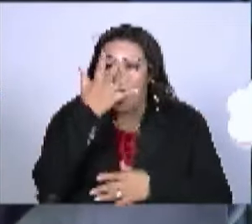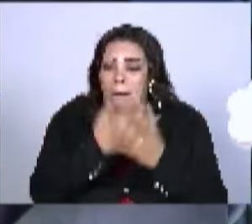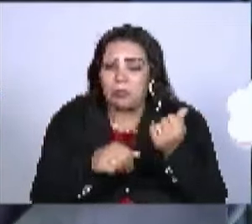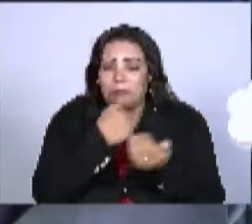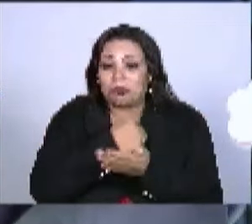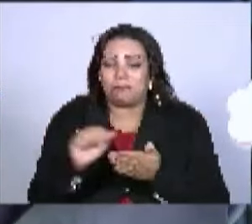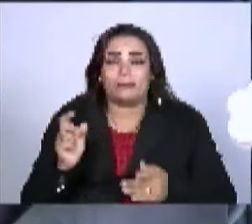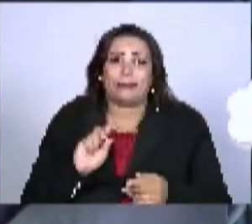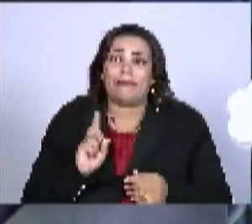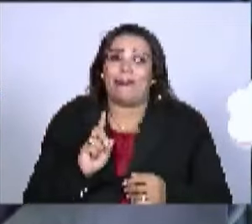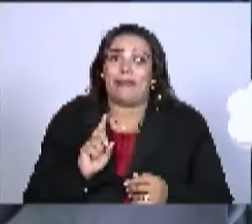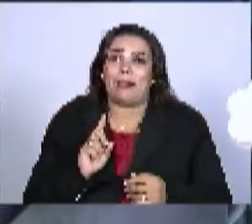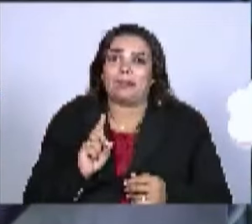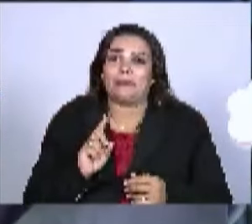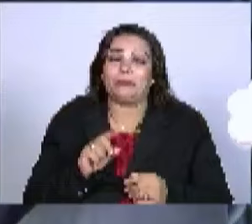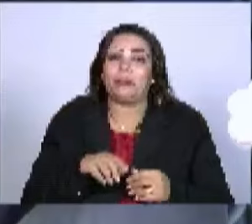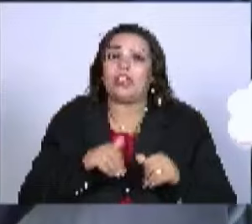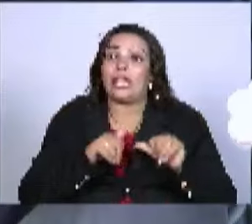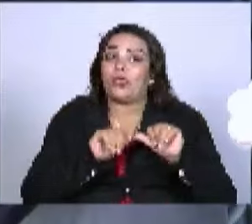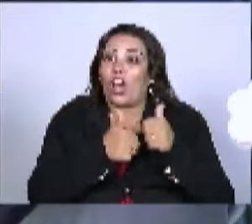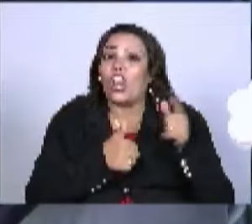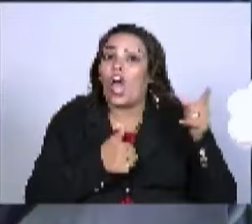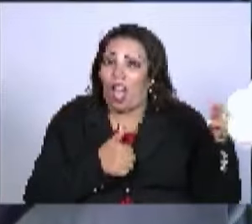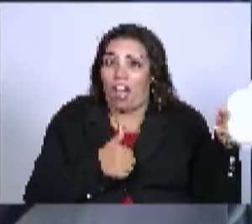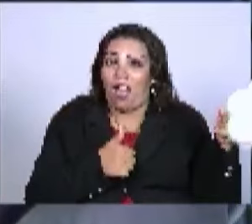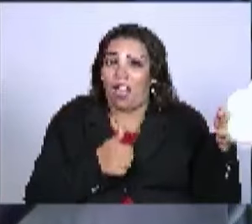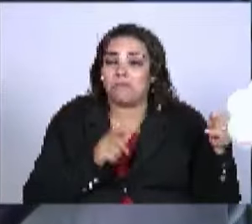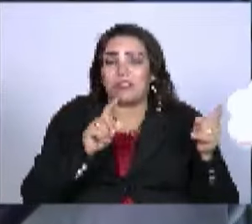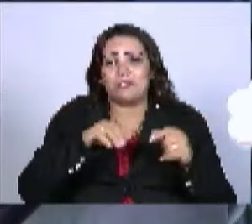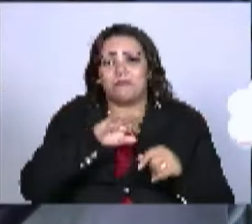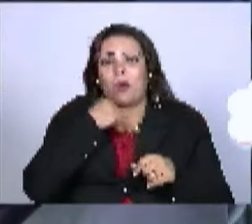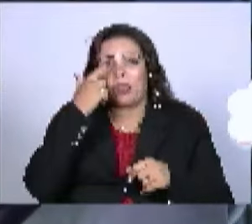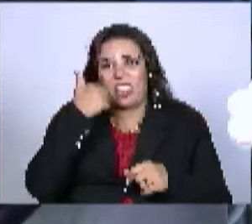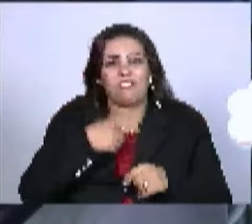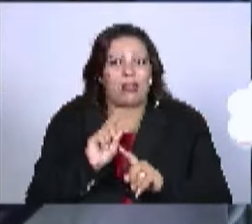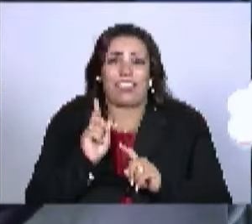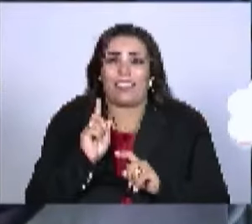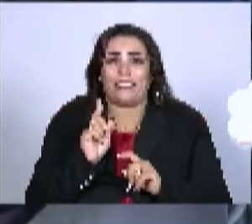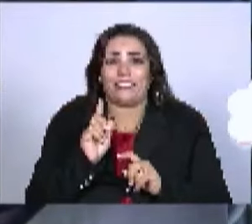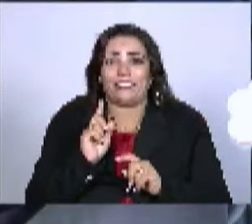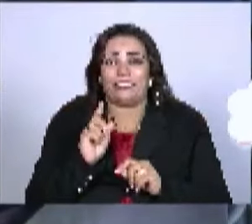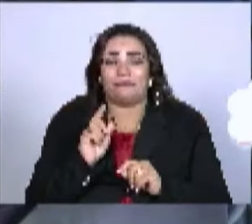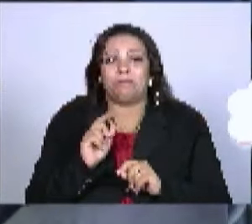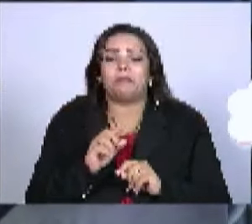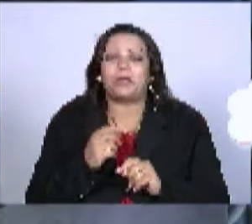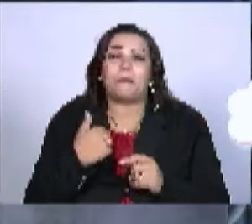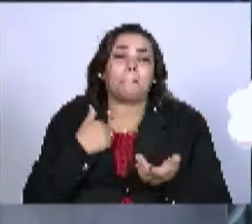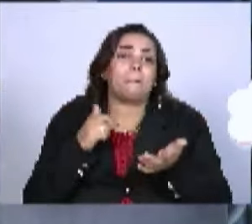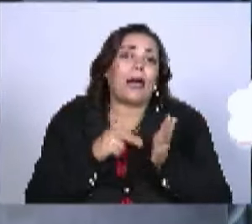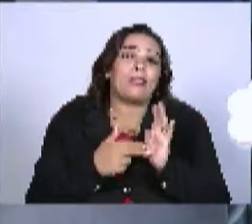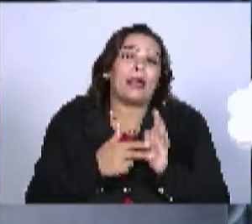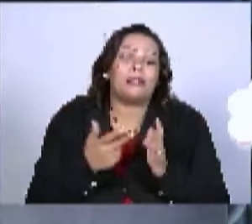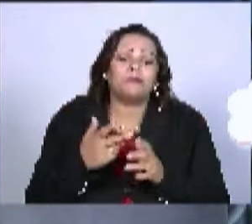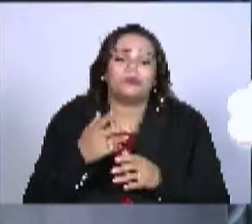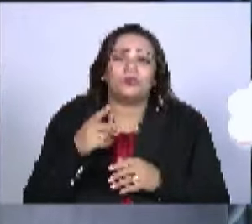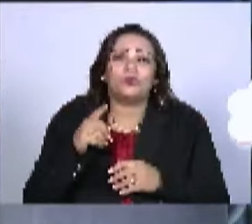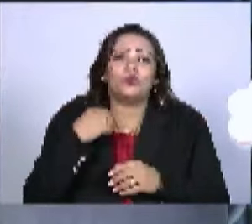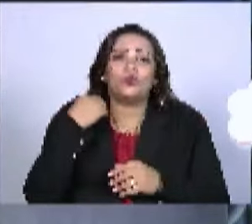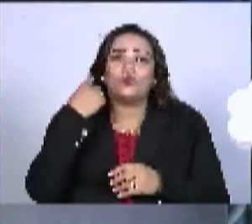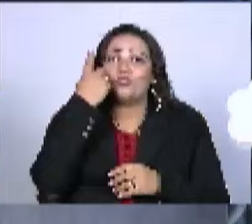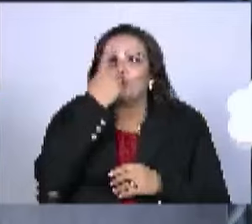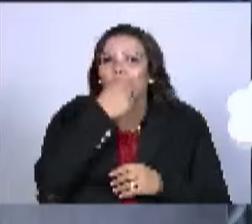تتخلصي منه وما تتخلصي من نفسك طب انت ليه الدنيا سودا